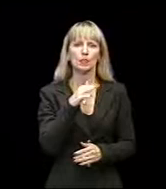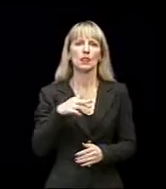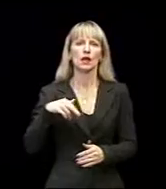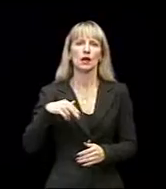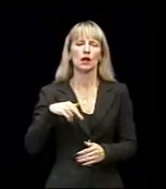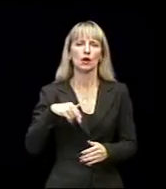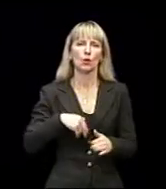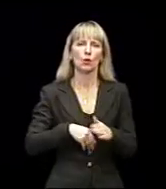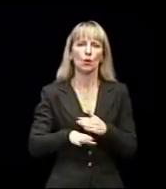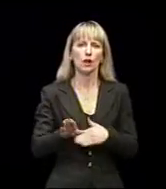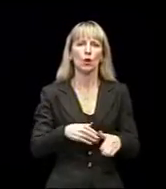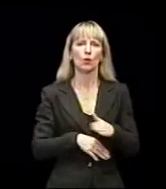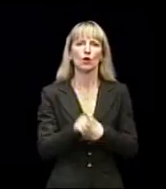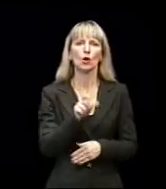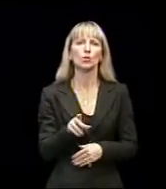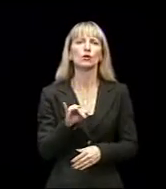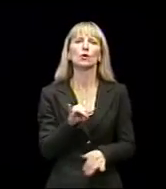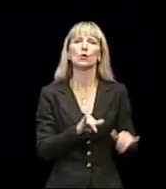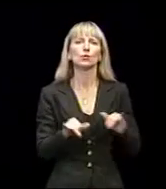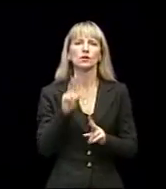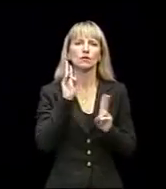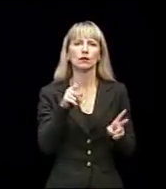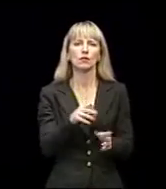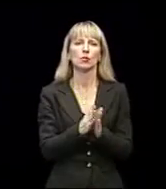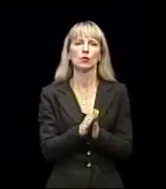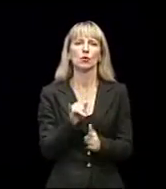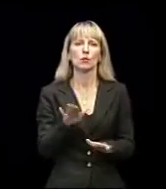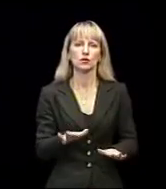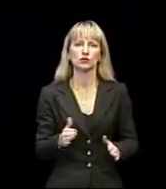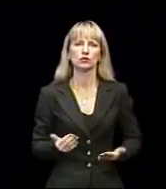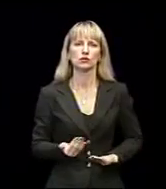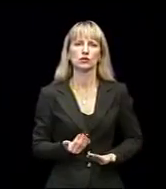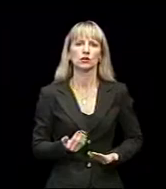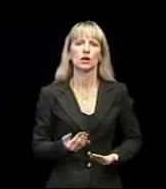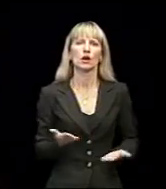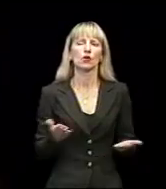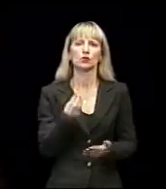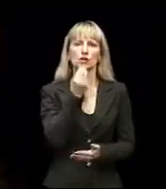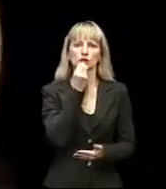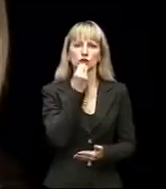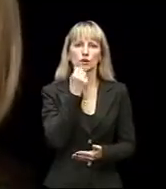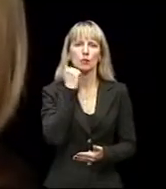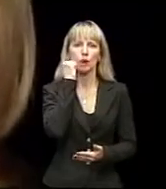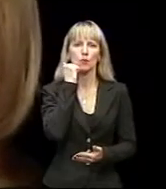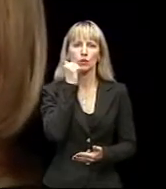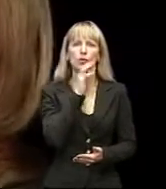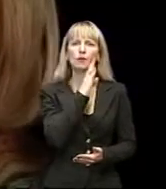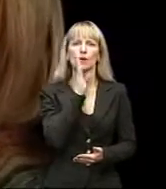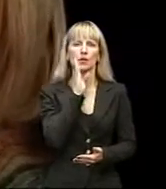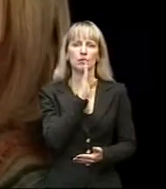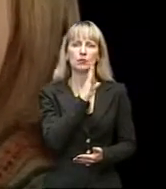люди. Звідки і куди – невідомо. Вони просили у місцевих хоч якоїсь їжі. Бабуся, мамина